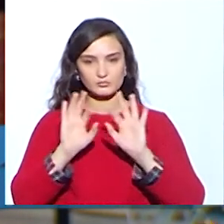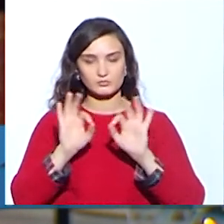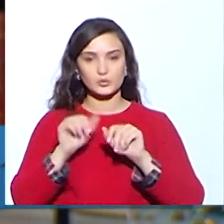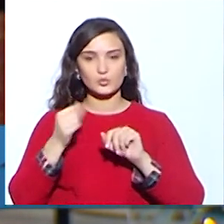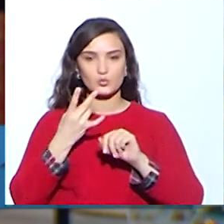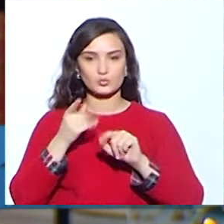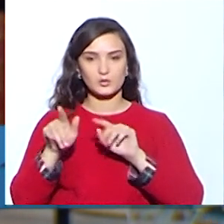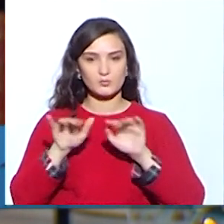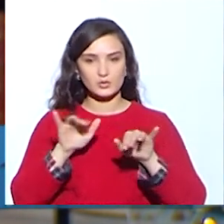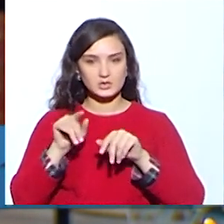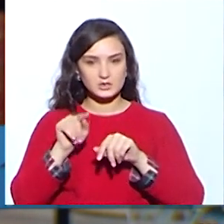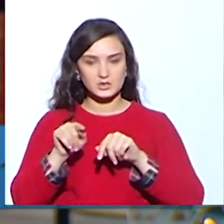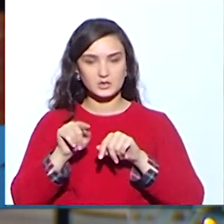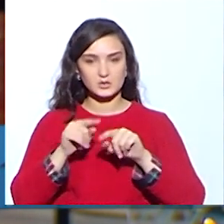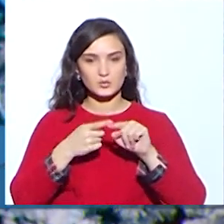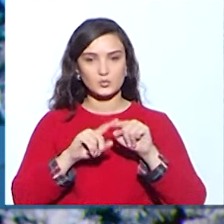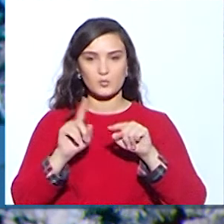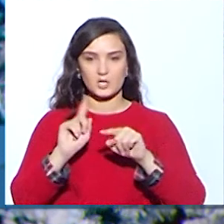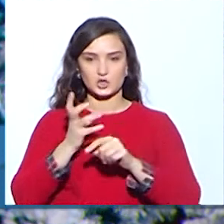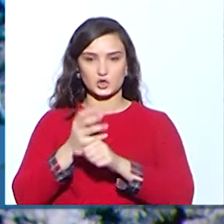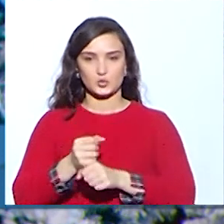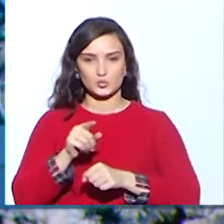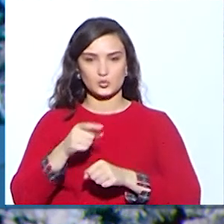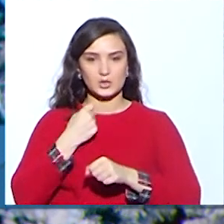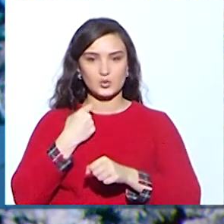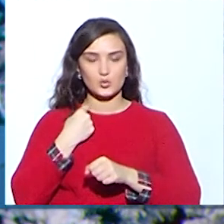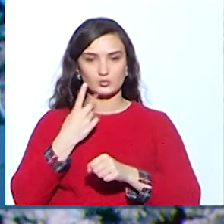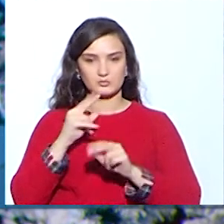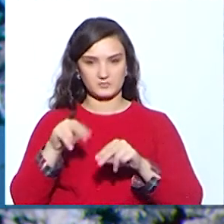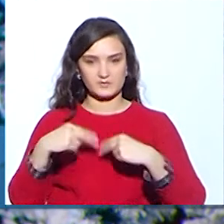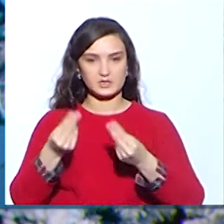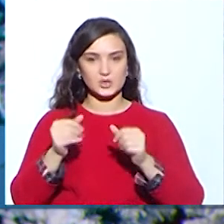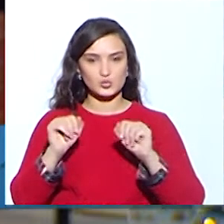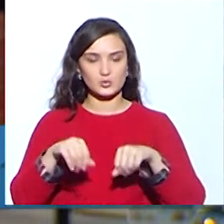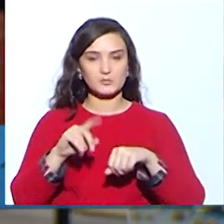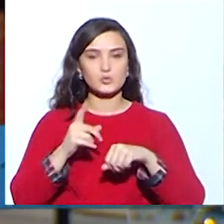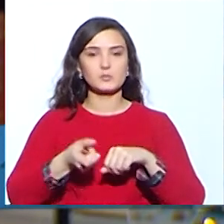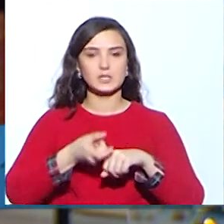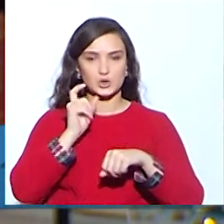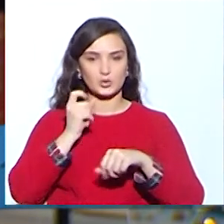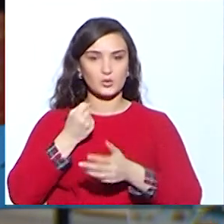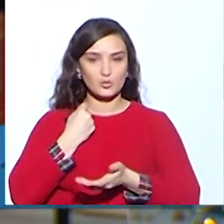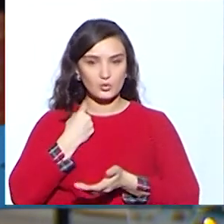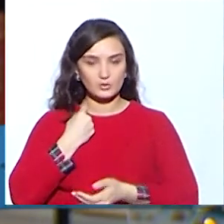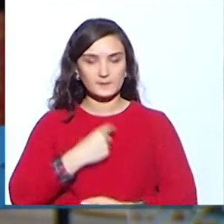როგორ მოიხსნენ, რომ არ შეუზღუდოთ ეს ალკოჰოლი, მივცეთ საშუალება, რომ დალიონ ალკოჰოლი და